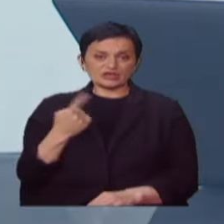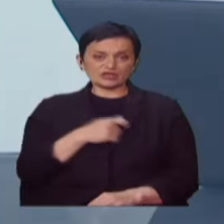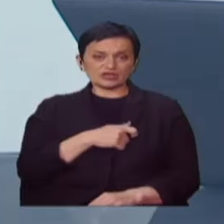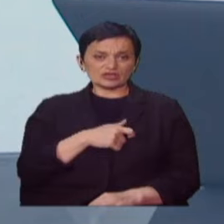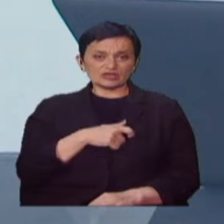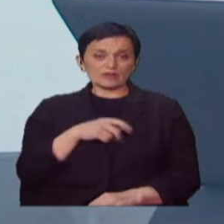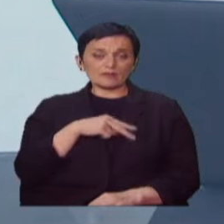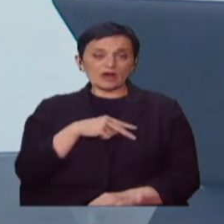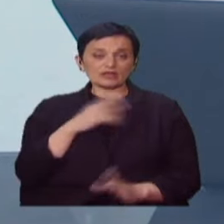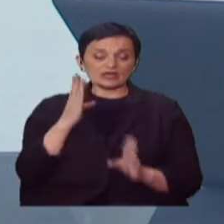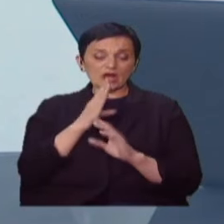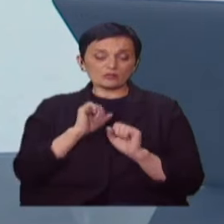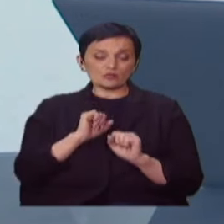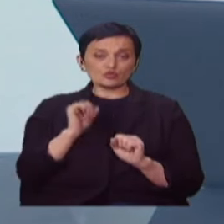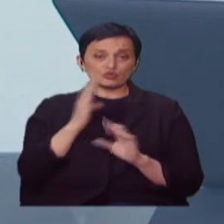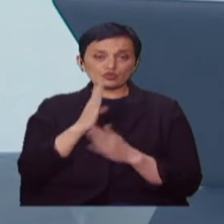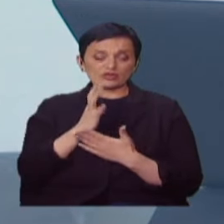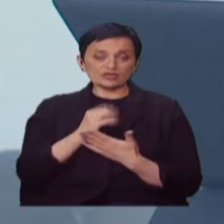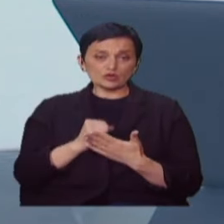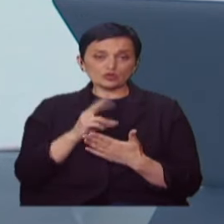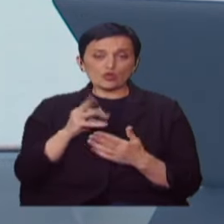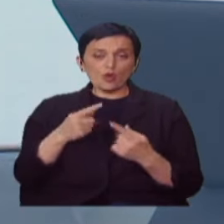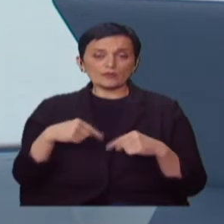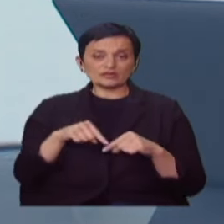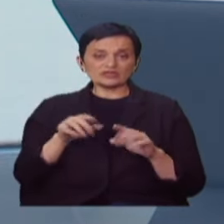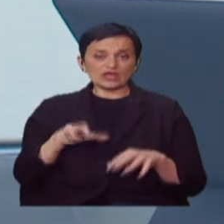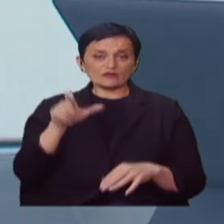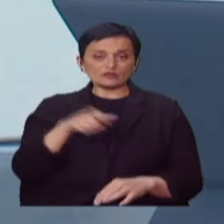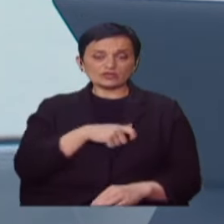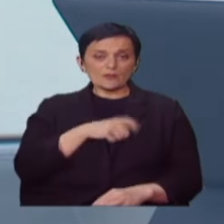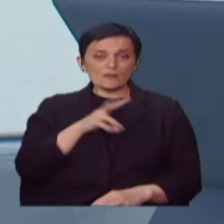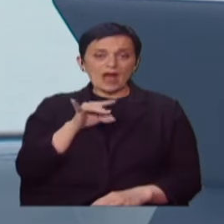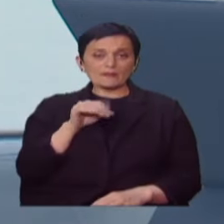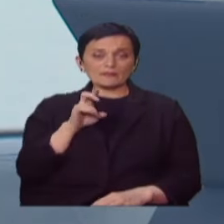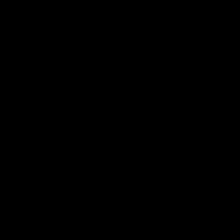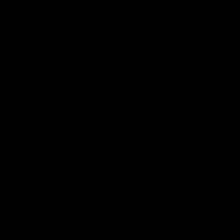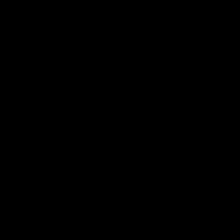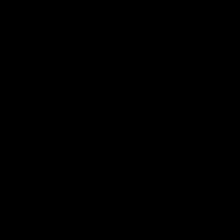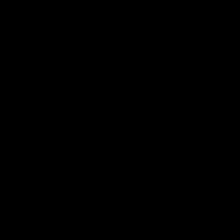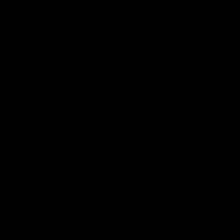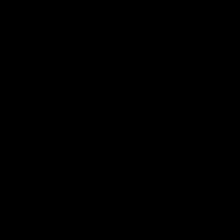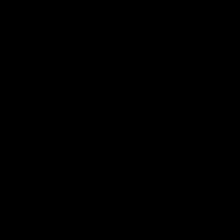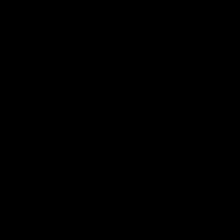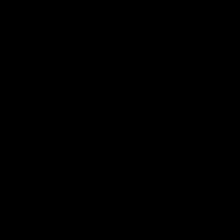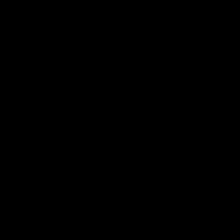ლიდერი, პარლამენტის გარემოს დაცვისა და ბუნებრივი რესურსების კომიტეტის თავმჯდომარე დეპუტატი მაია ბითაძე პასუხობდა.